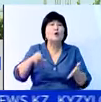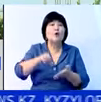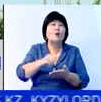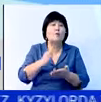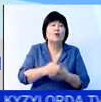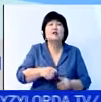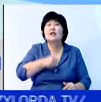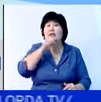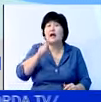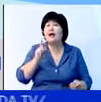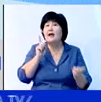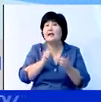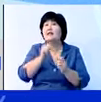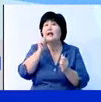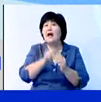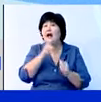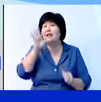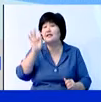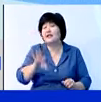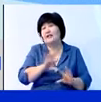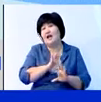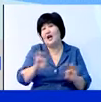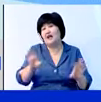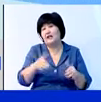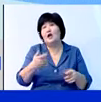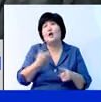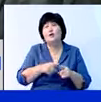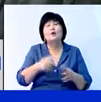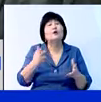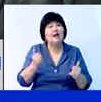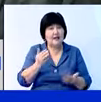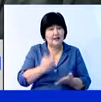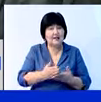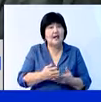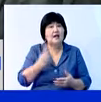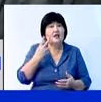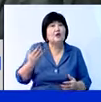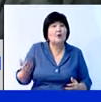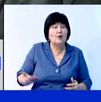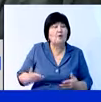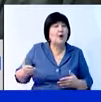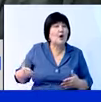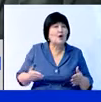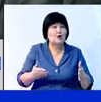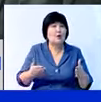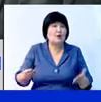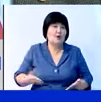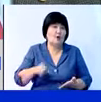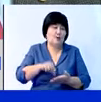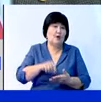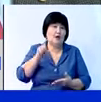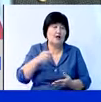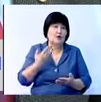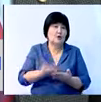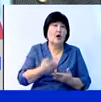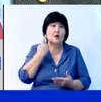еді ағамыз кездескен әр сәтінде ағынан жарылып. Сол рас екен, екі өмірде де жолы болған жан екен. Бүгін соған